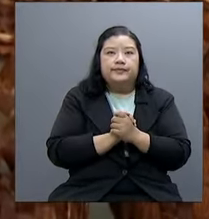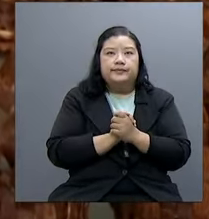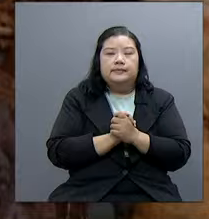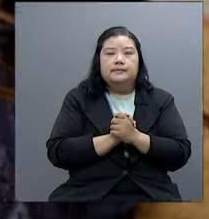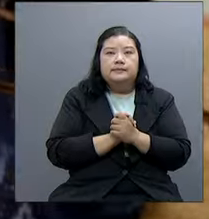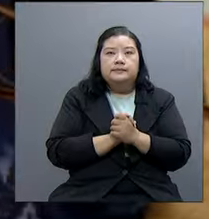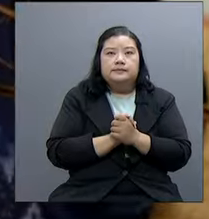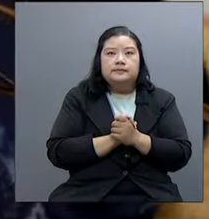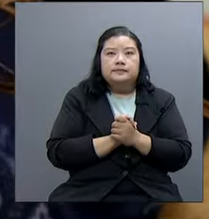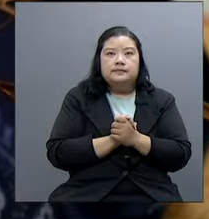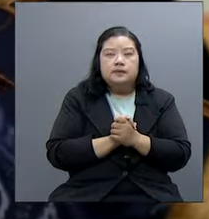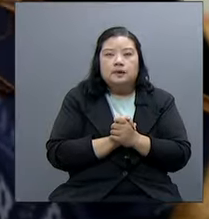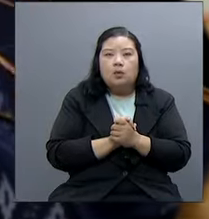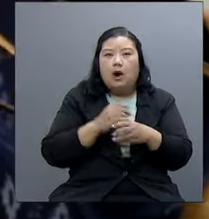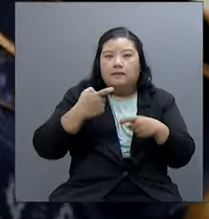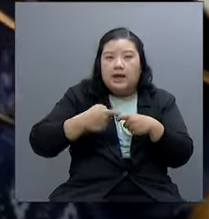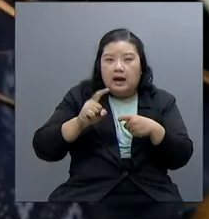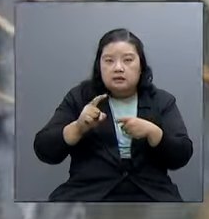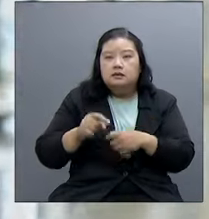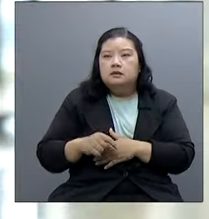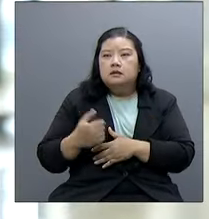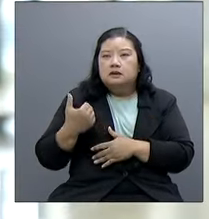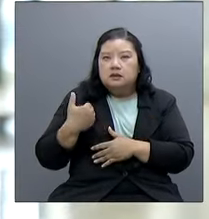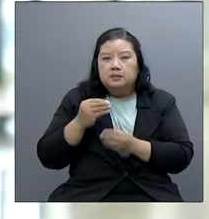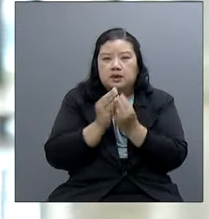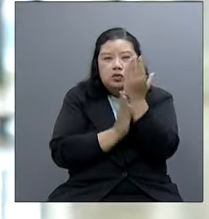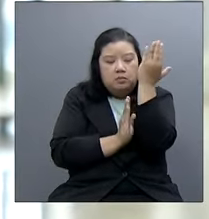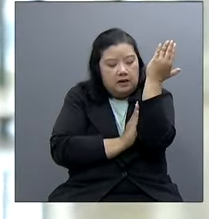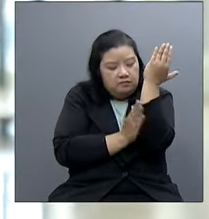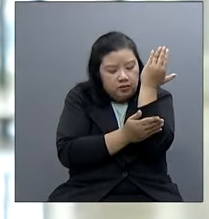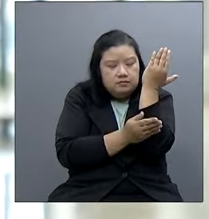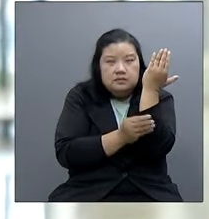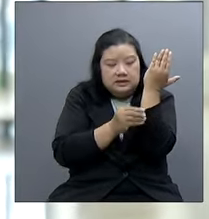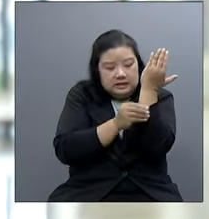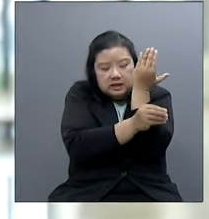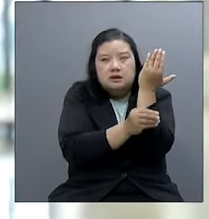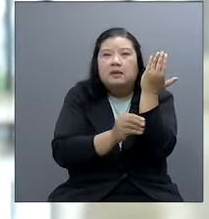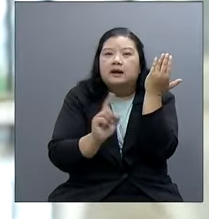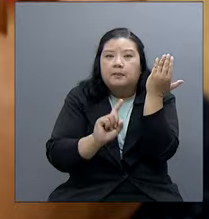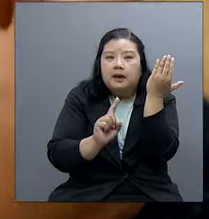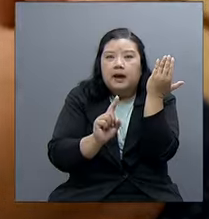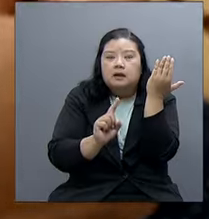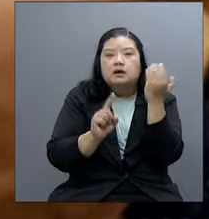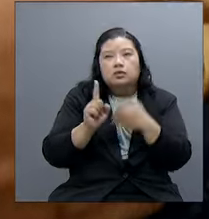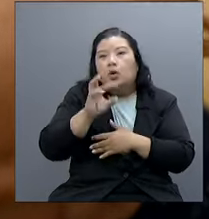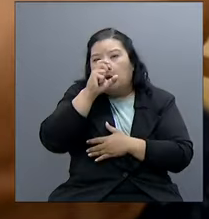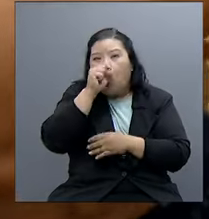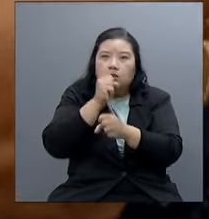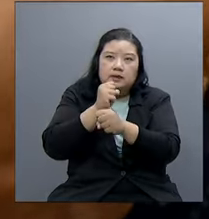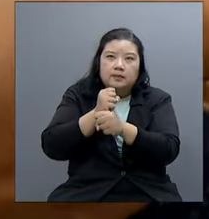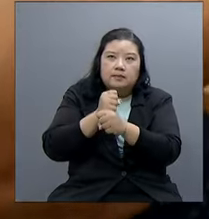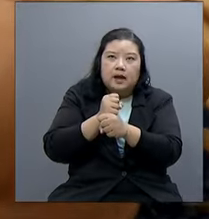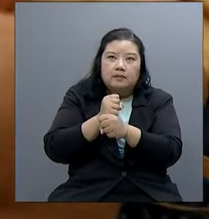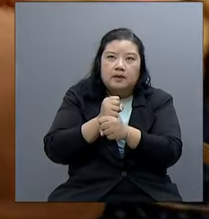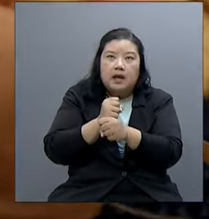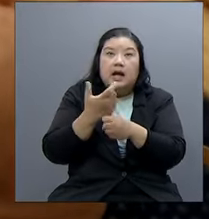ความยากง่ายก็คือ ตอนถามวัตศตรู enquantoหากันไม้ทเจ็เอาเปรกได้นะค่ะก็คือเอามาทะลองก่อนสุดท้ายก็ได้